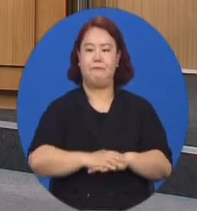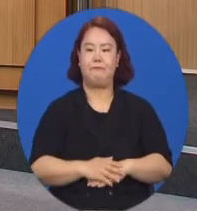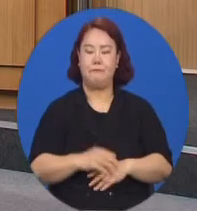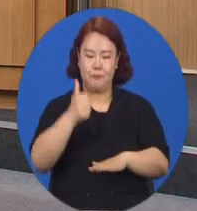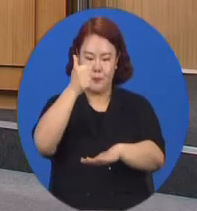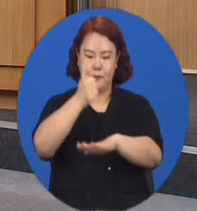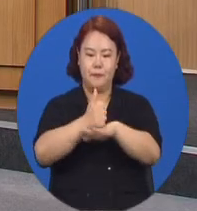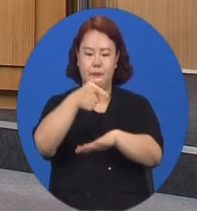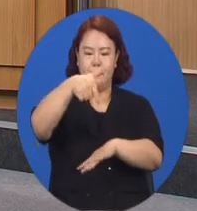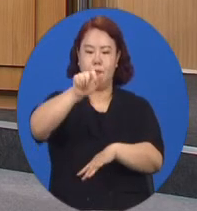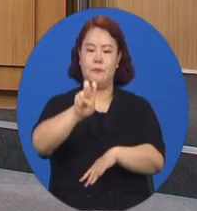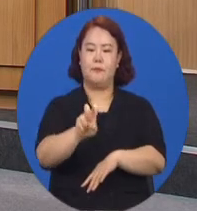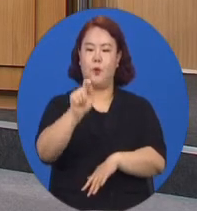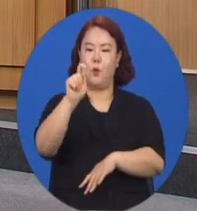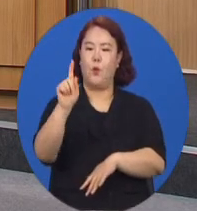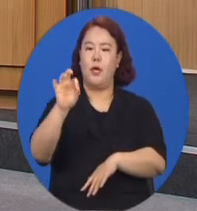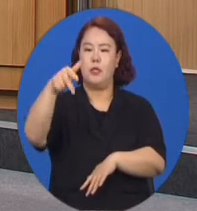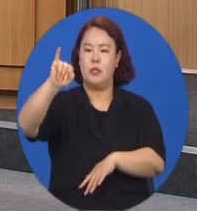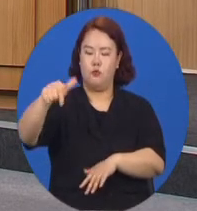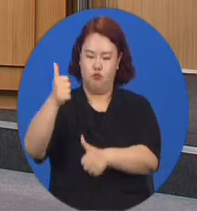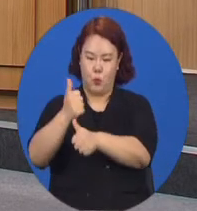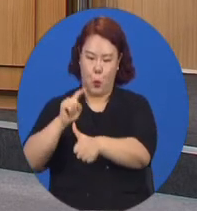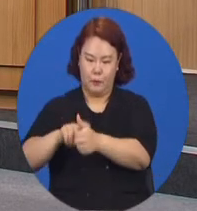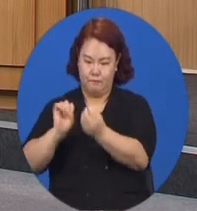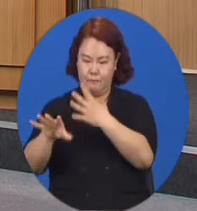마지막으로 김광직 후보의 답변 듣겠습니다.